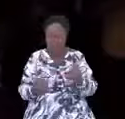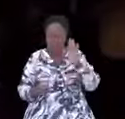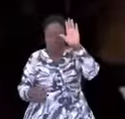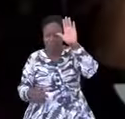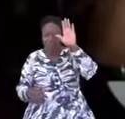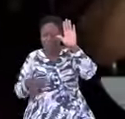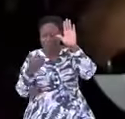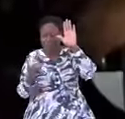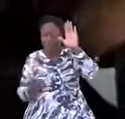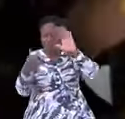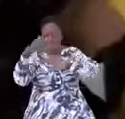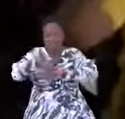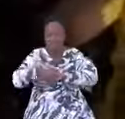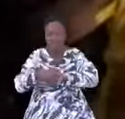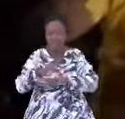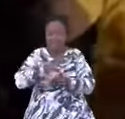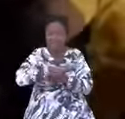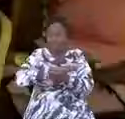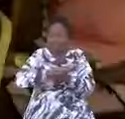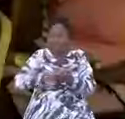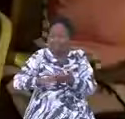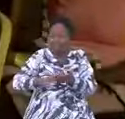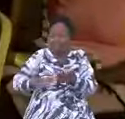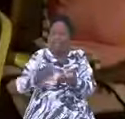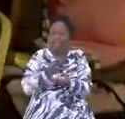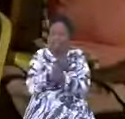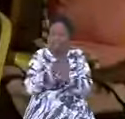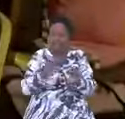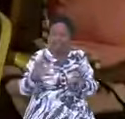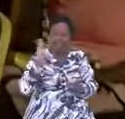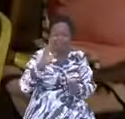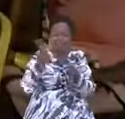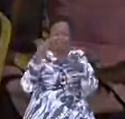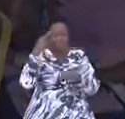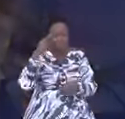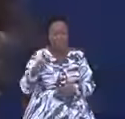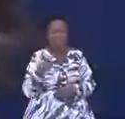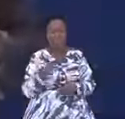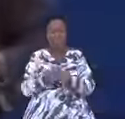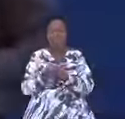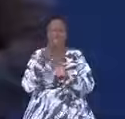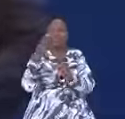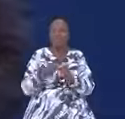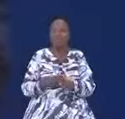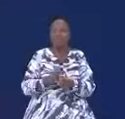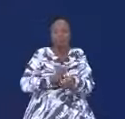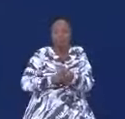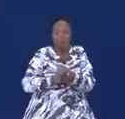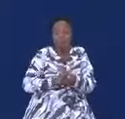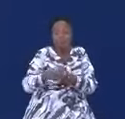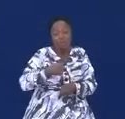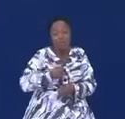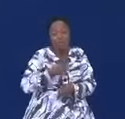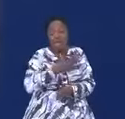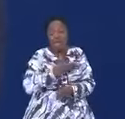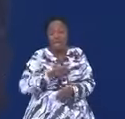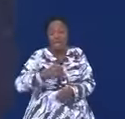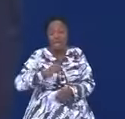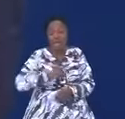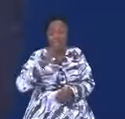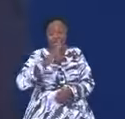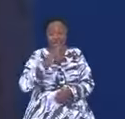le salut viendra pour toi là moi et il serait plus blanc que la neige